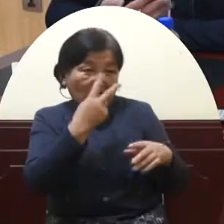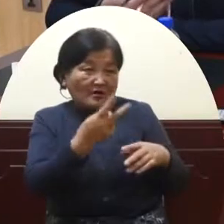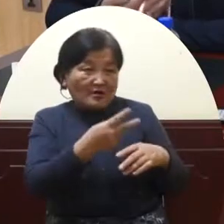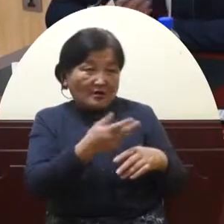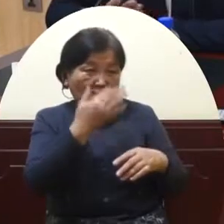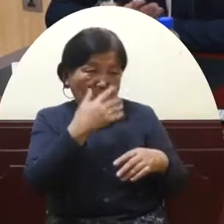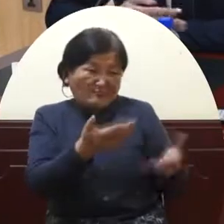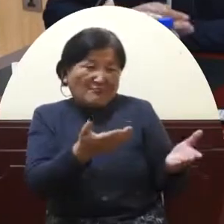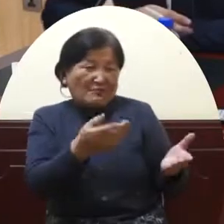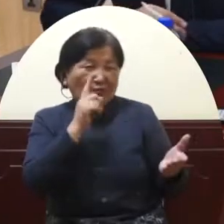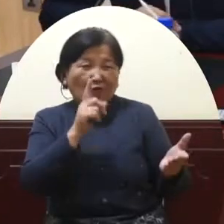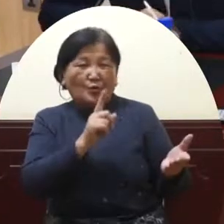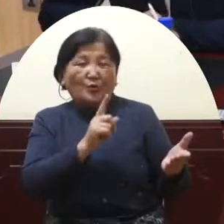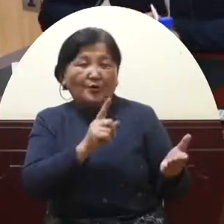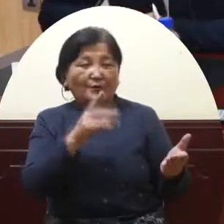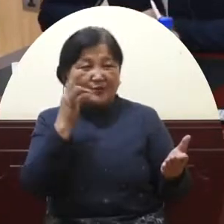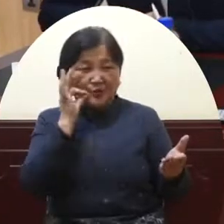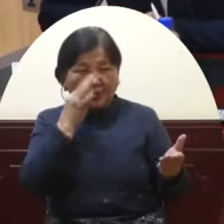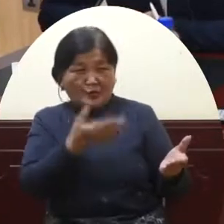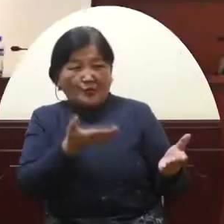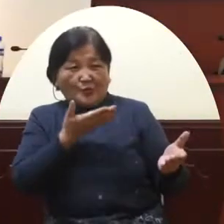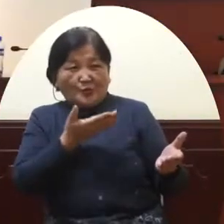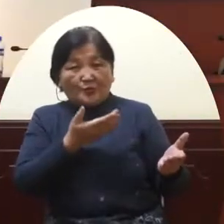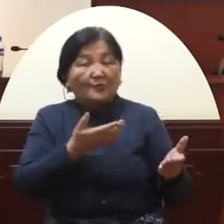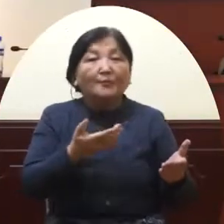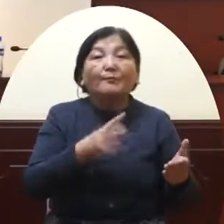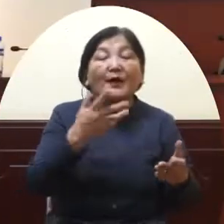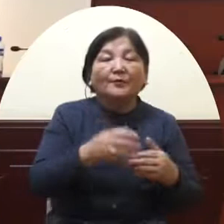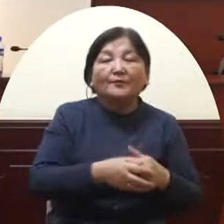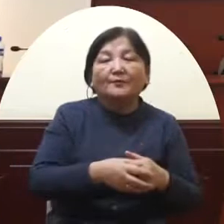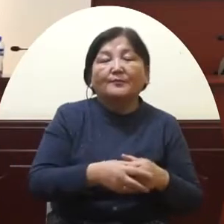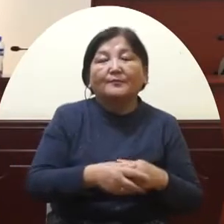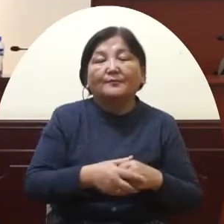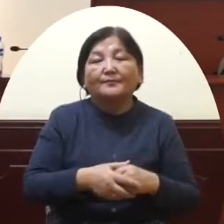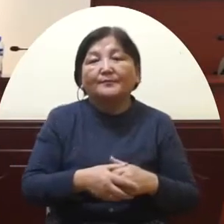хуурдах эсвэл дургуцах юм л хандлага үүсэх байх гэж бас харж байна.